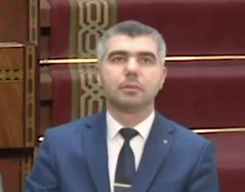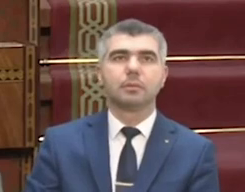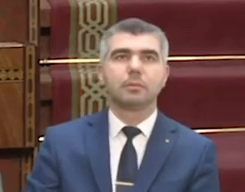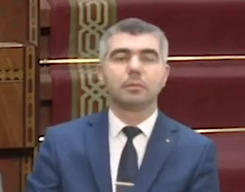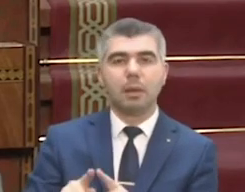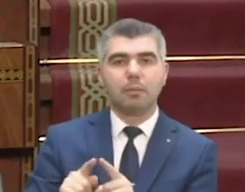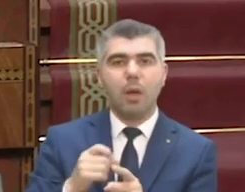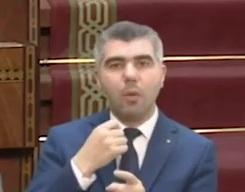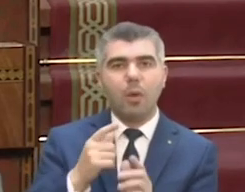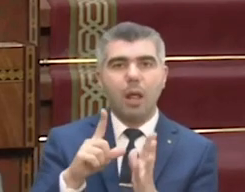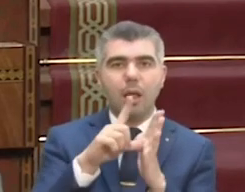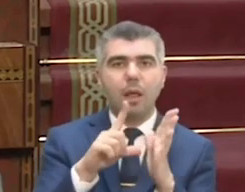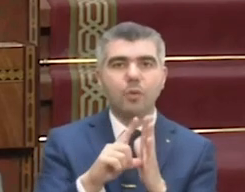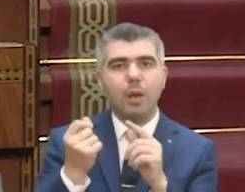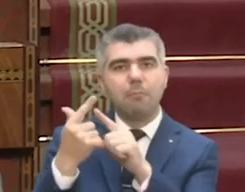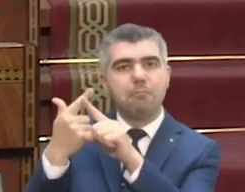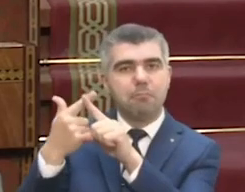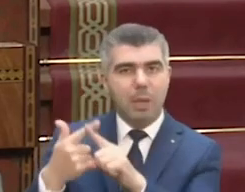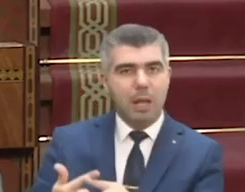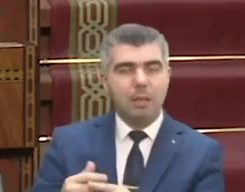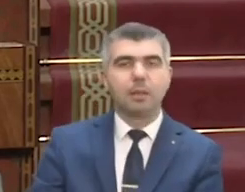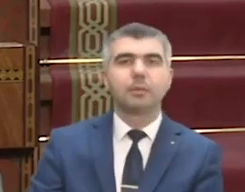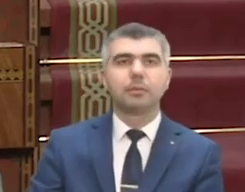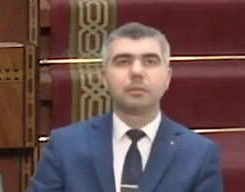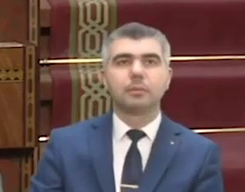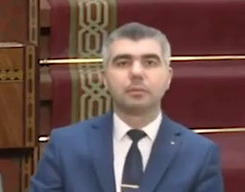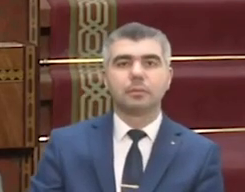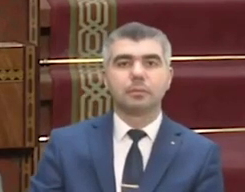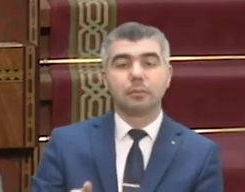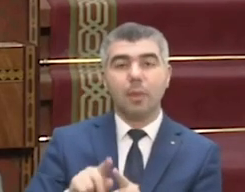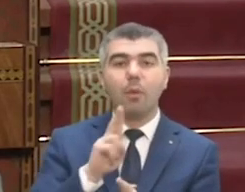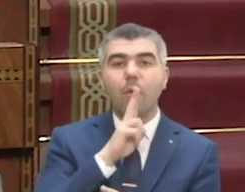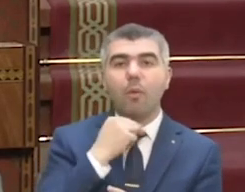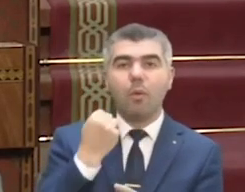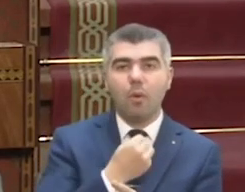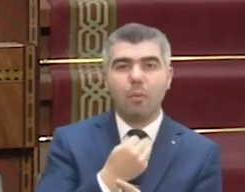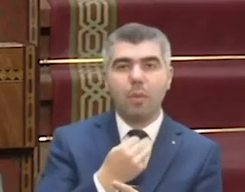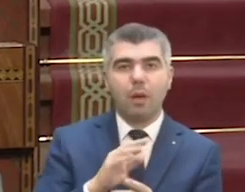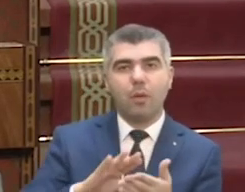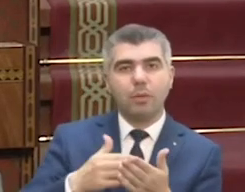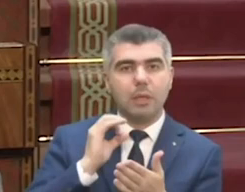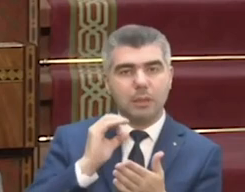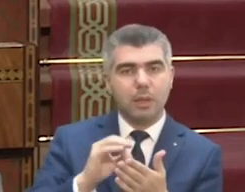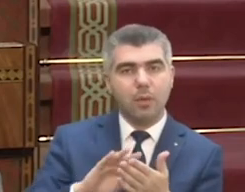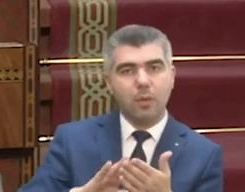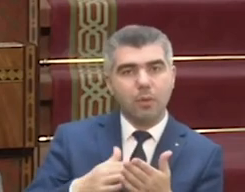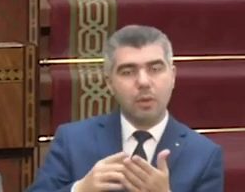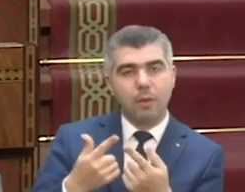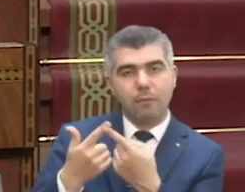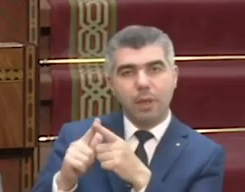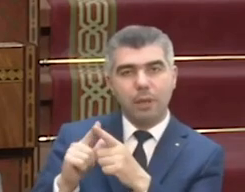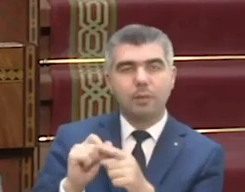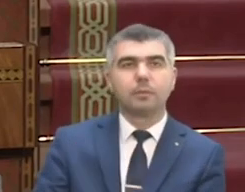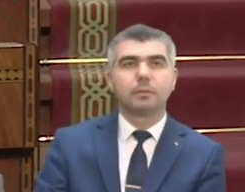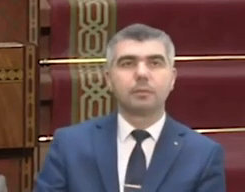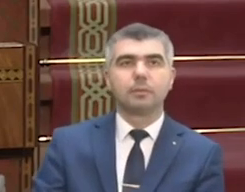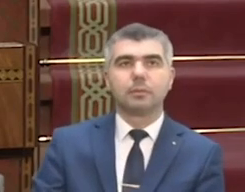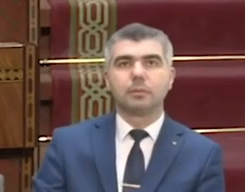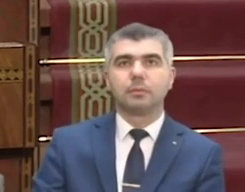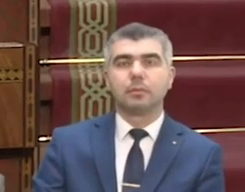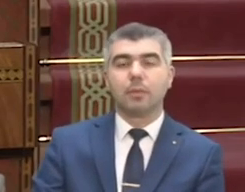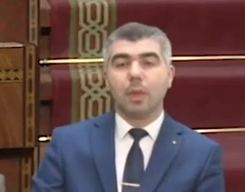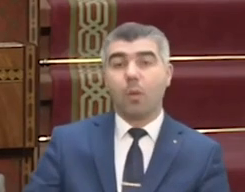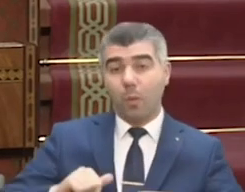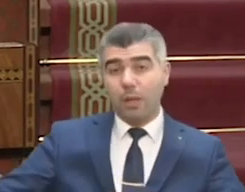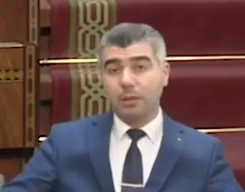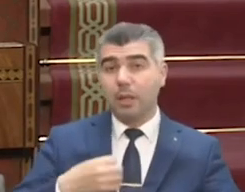اثناء مدارسه قانون الماليه في يعني ظل حكومه التضارب المصالح المال بالسلطه السيده